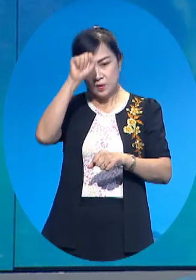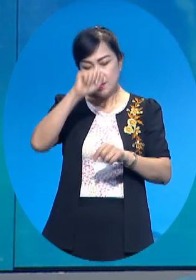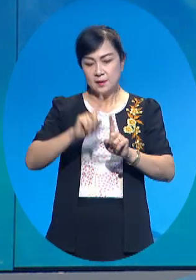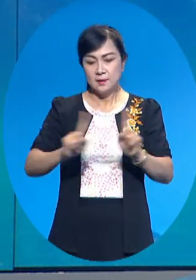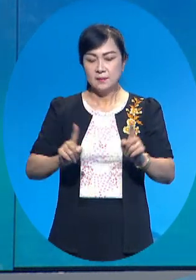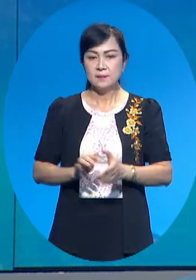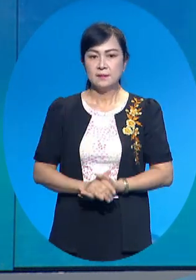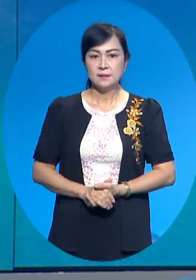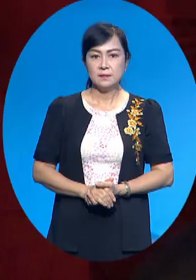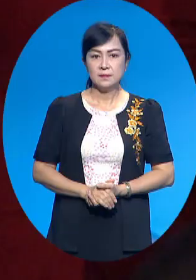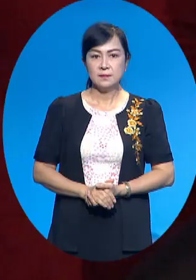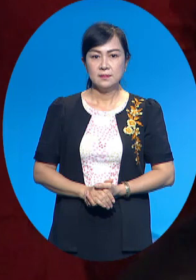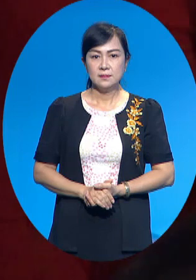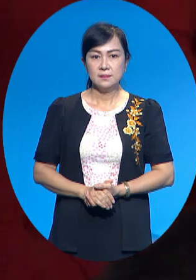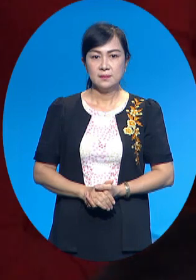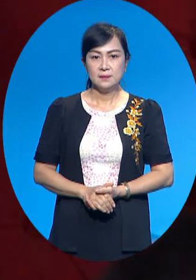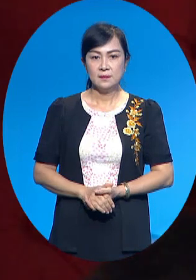khác.